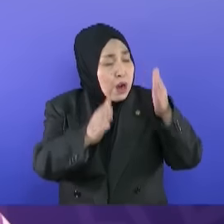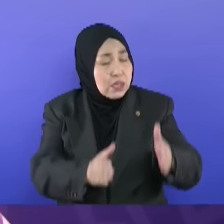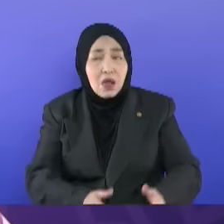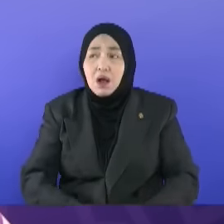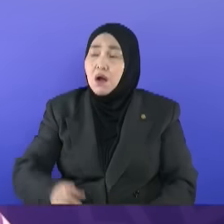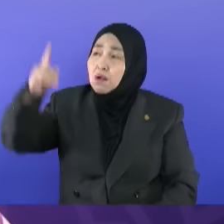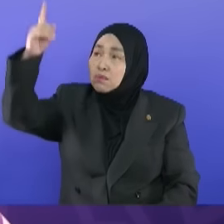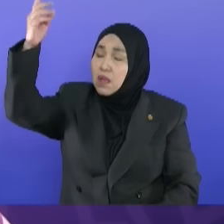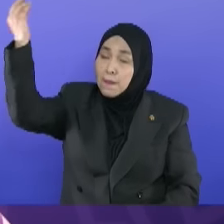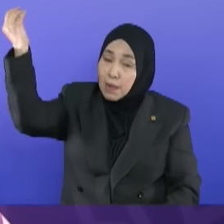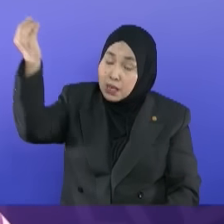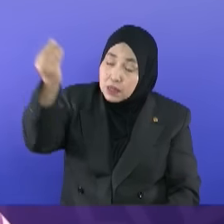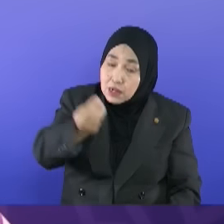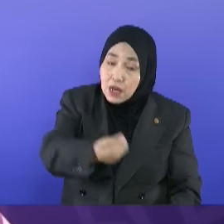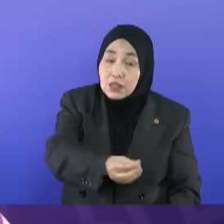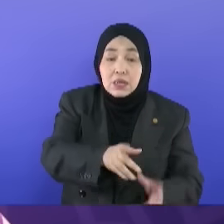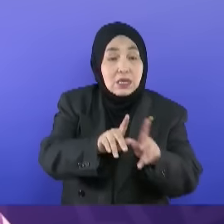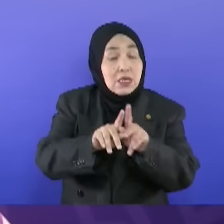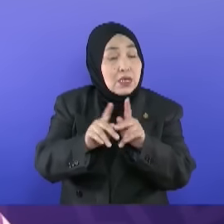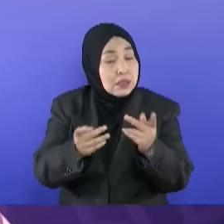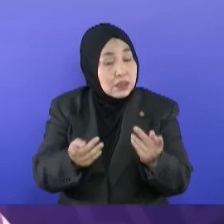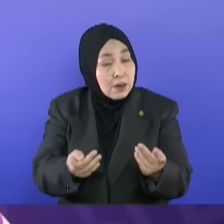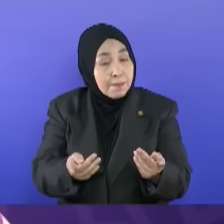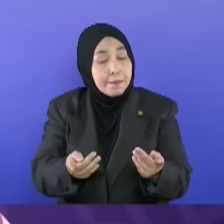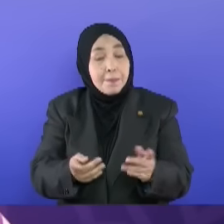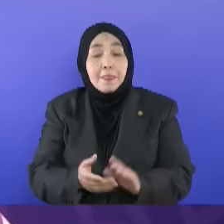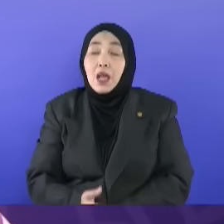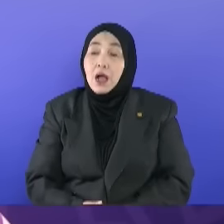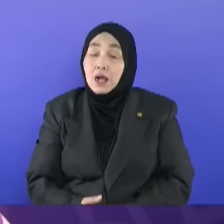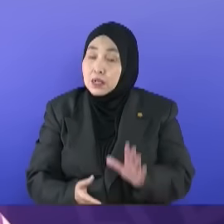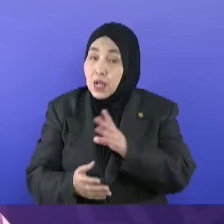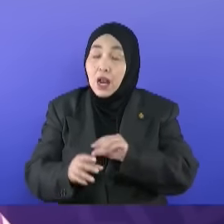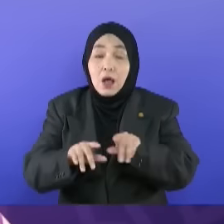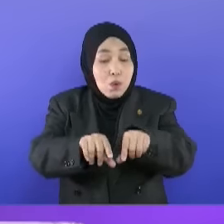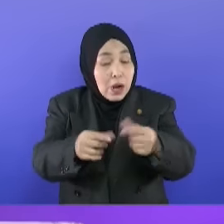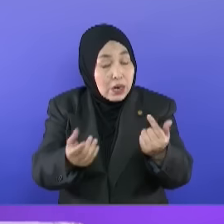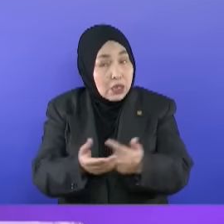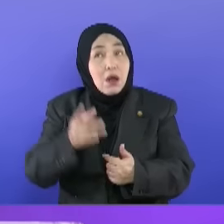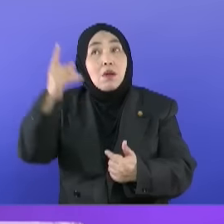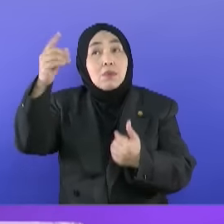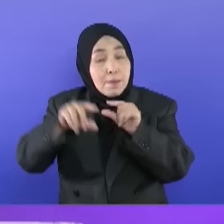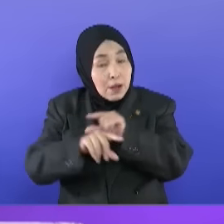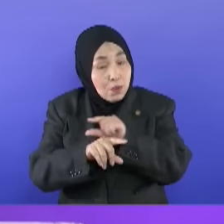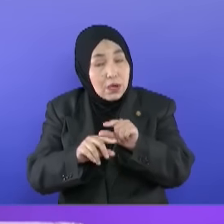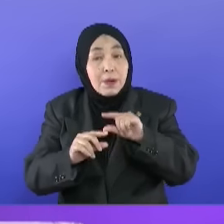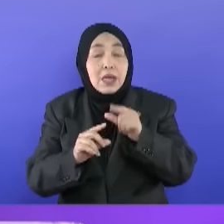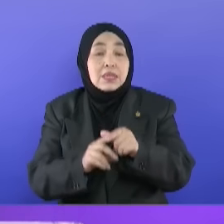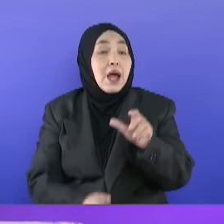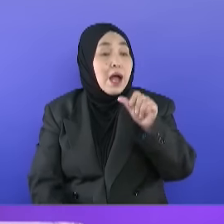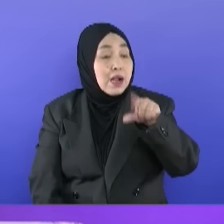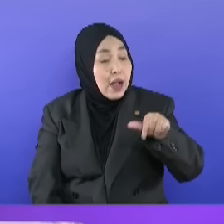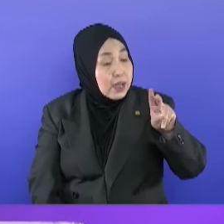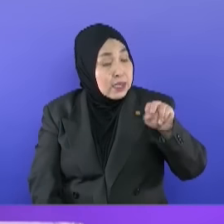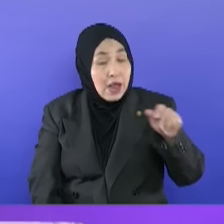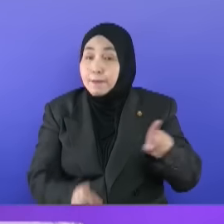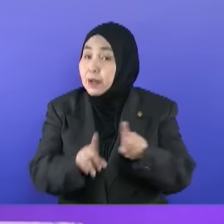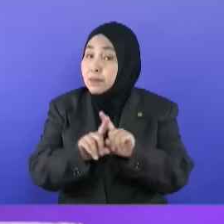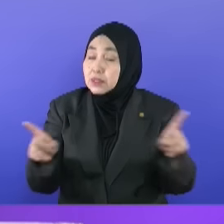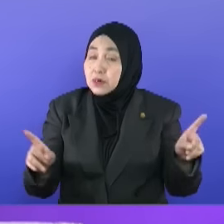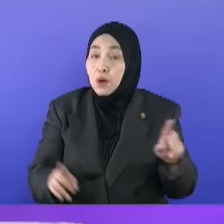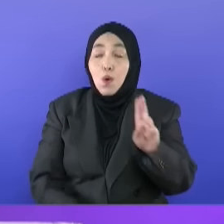Iaitu mereka itu kami berikan kepada mereka al-kitab. Ustaz ya dalam al-Quran ini bila Allah menggunakan perkataan ataina berbeza